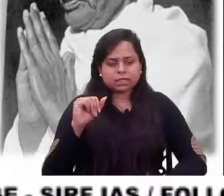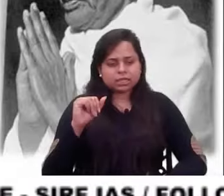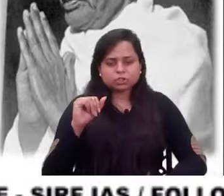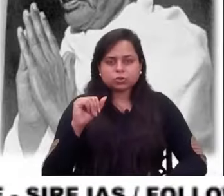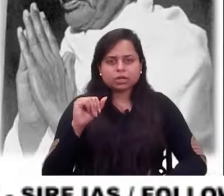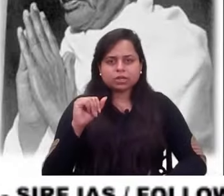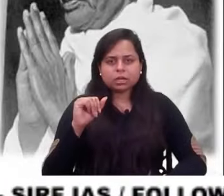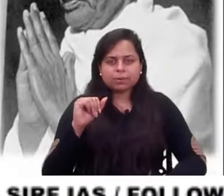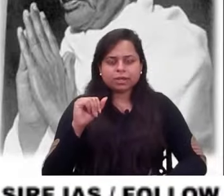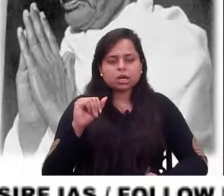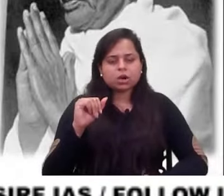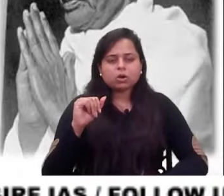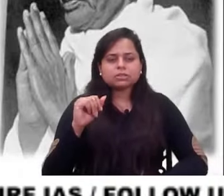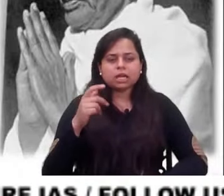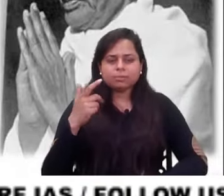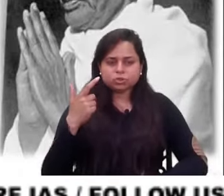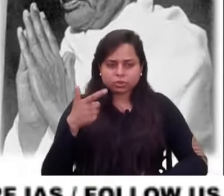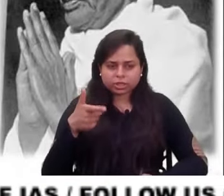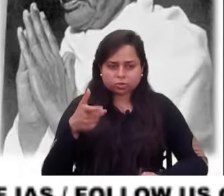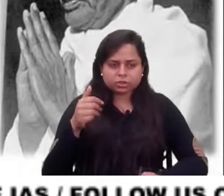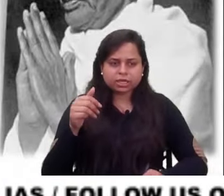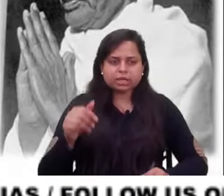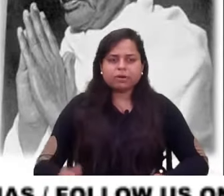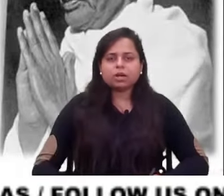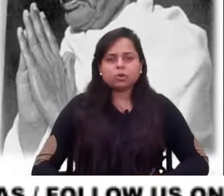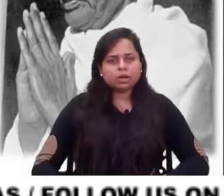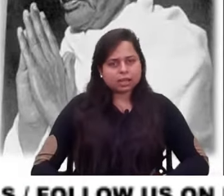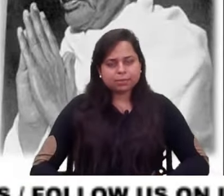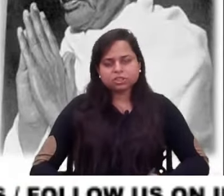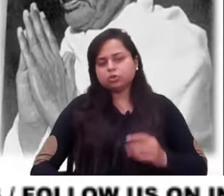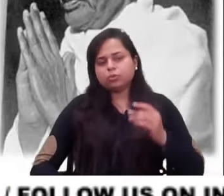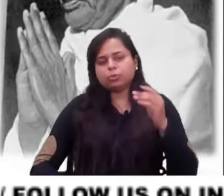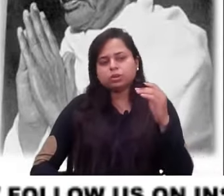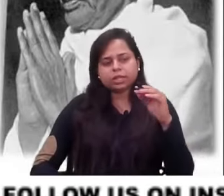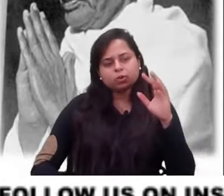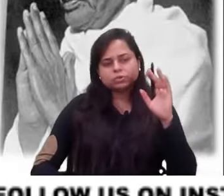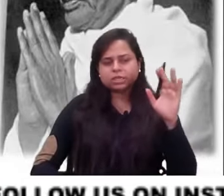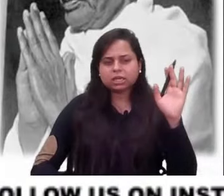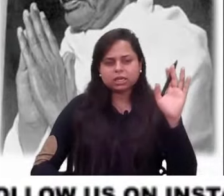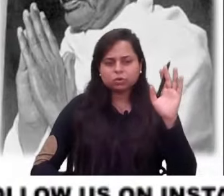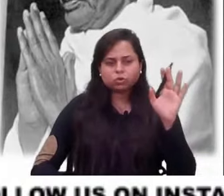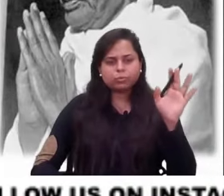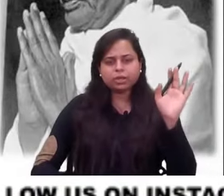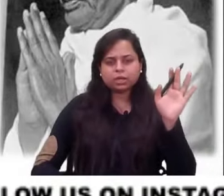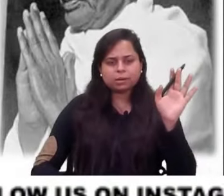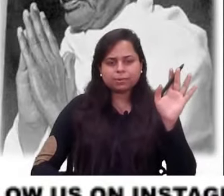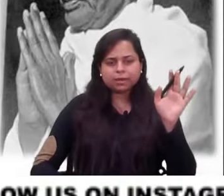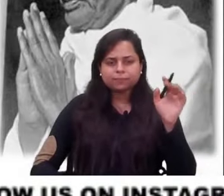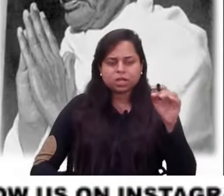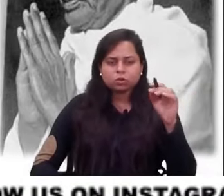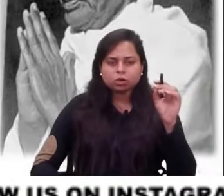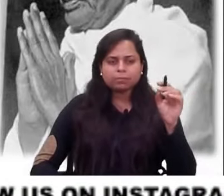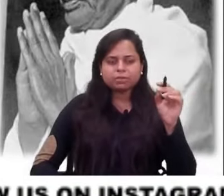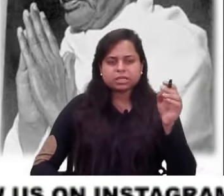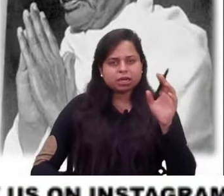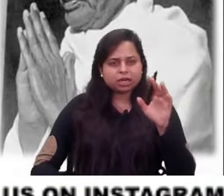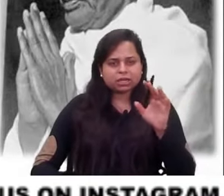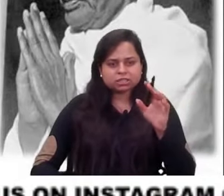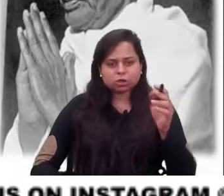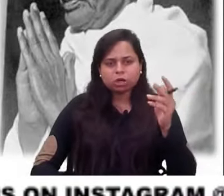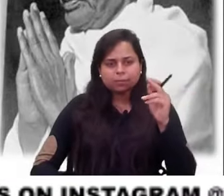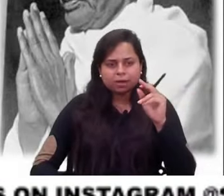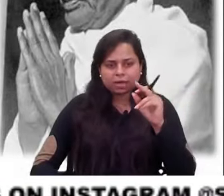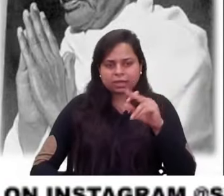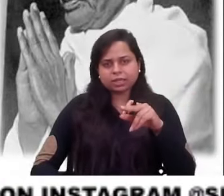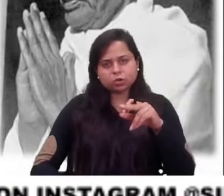विश करने का याद में उनके उसके लिए कुछ भी करना पड़े तो कोई